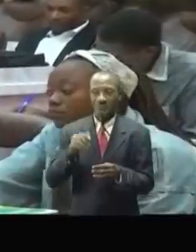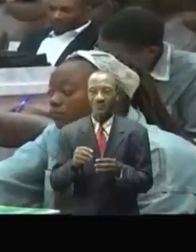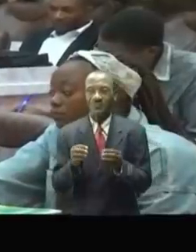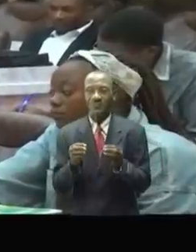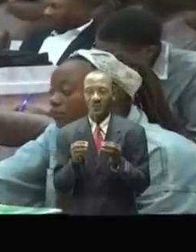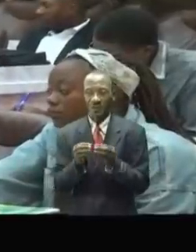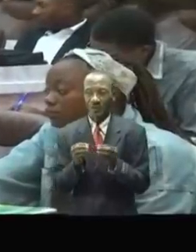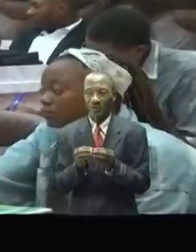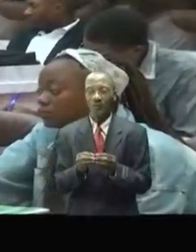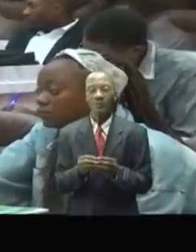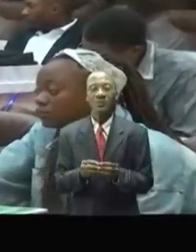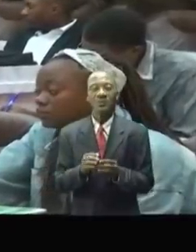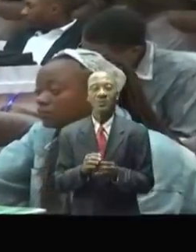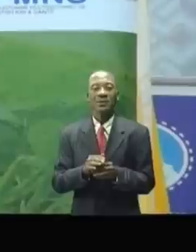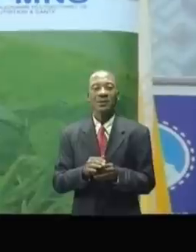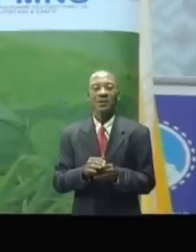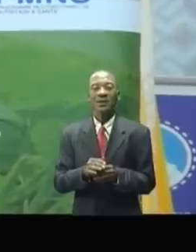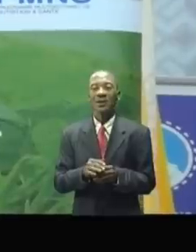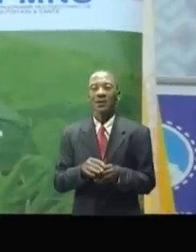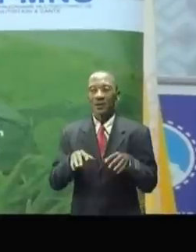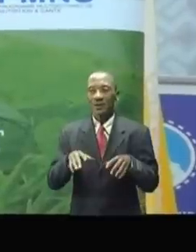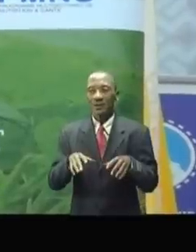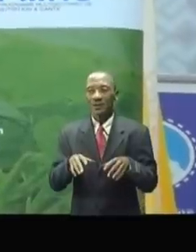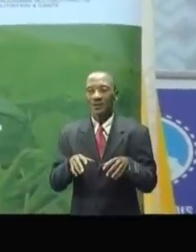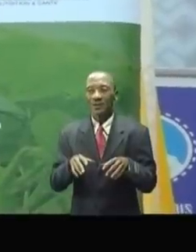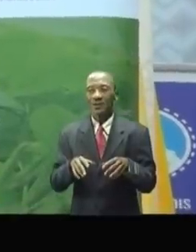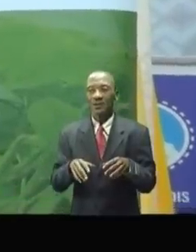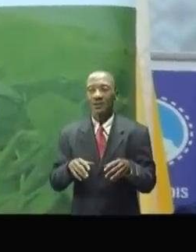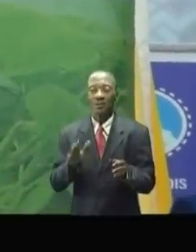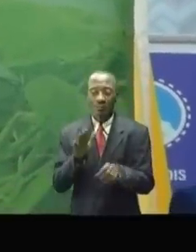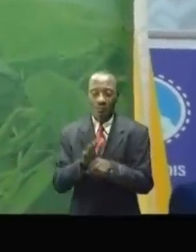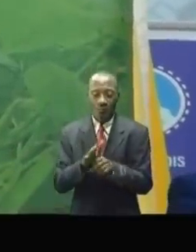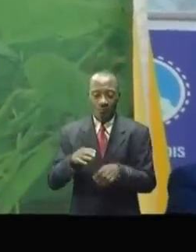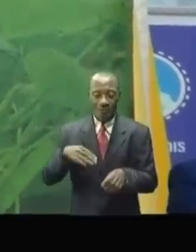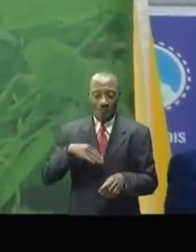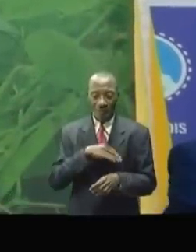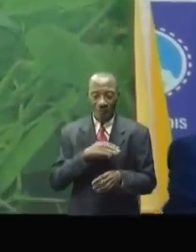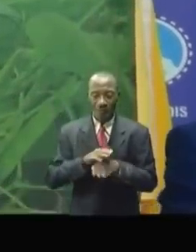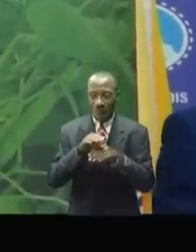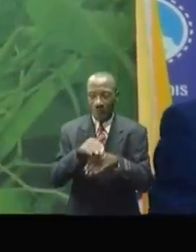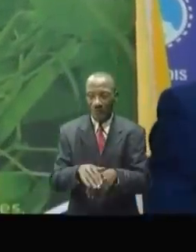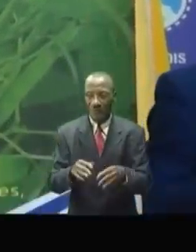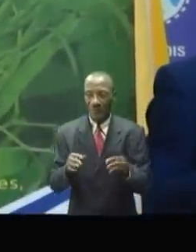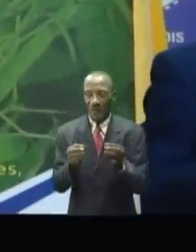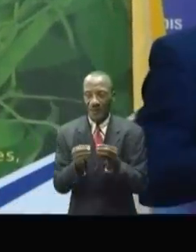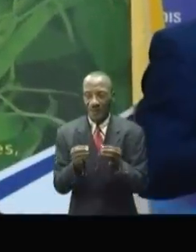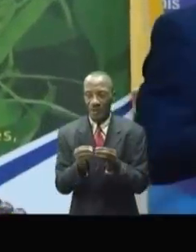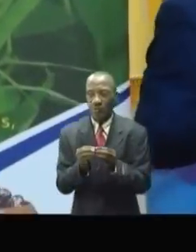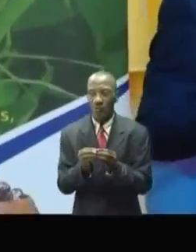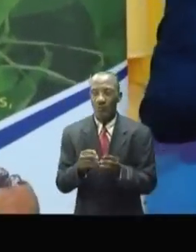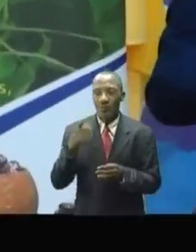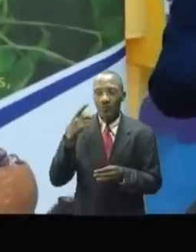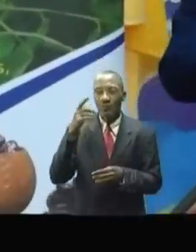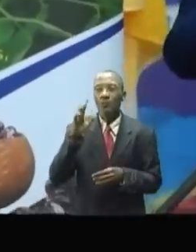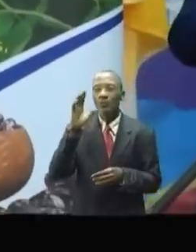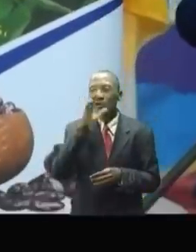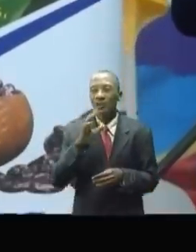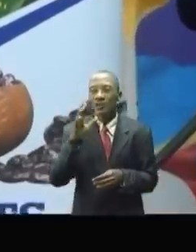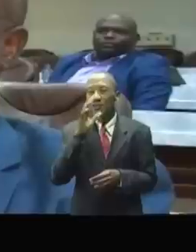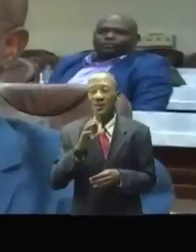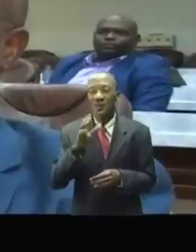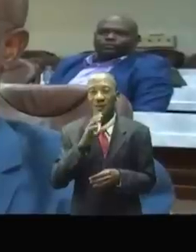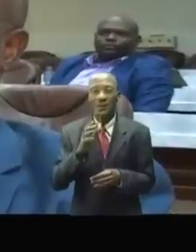Sud Kivu. Le projet multisectoriel de nutrition et de santé porté par les services nationaux de vulgarisation agricole, programme